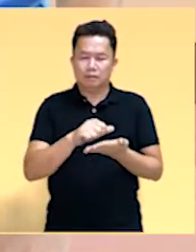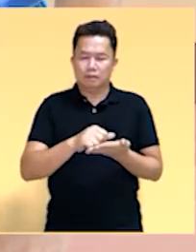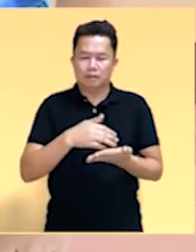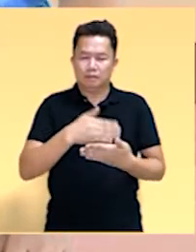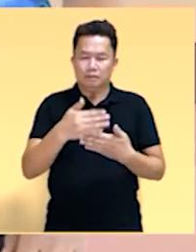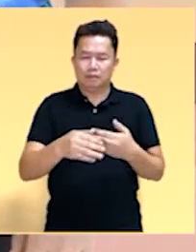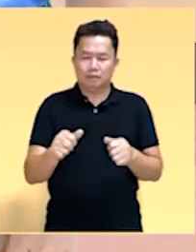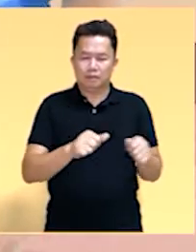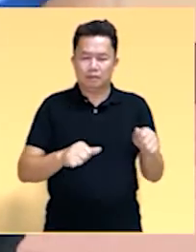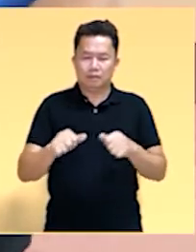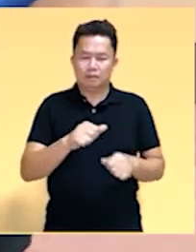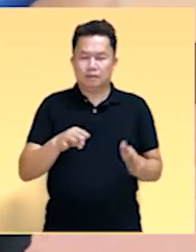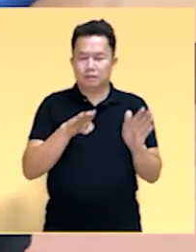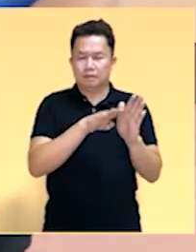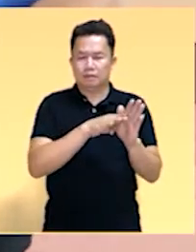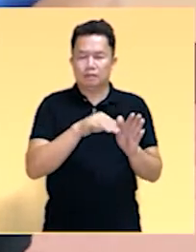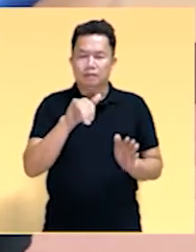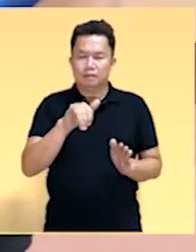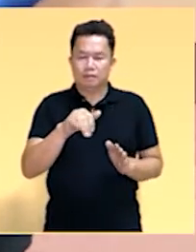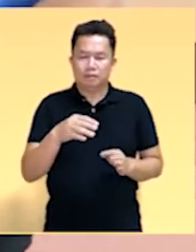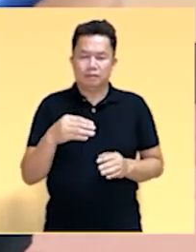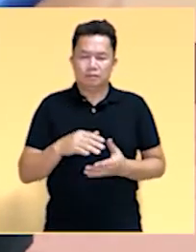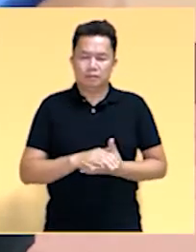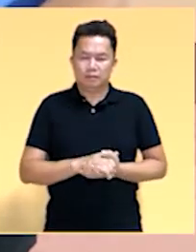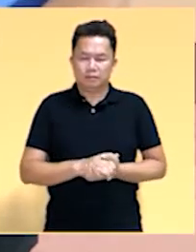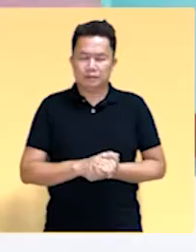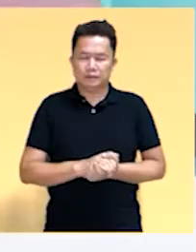ng ating barangay. Oo nga po.